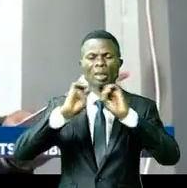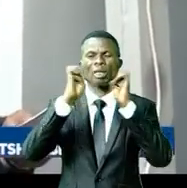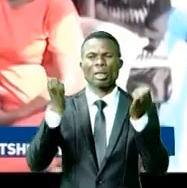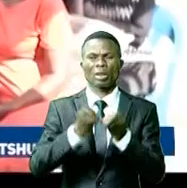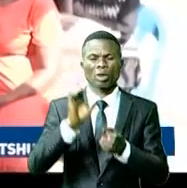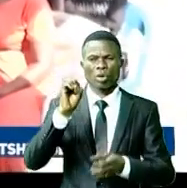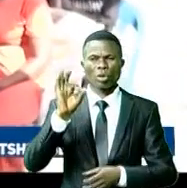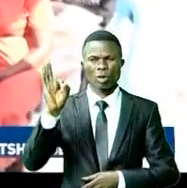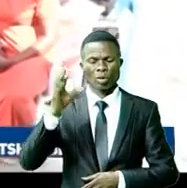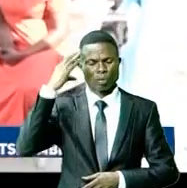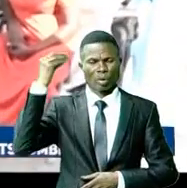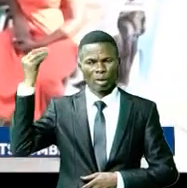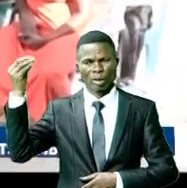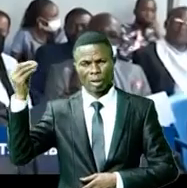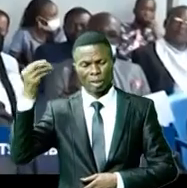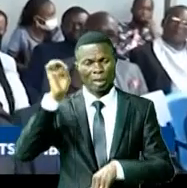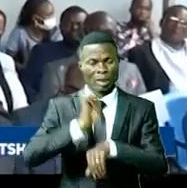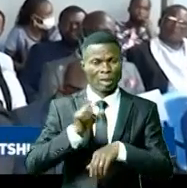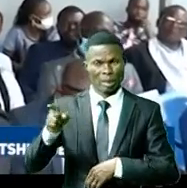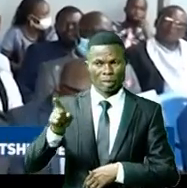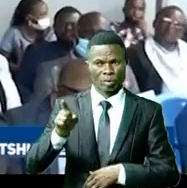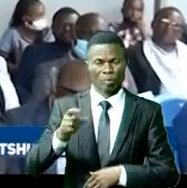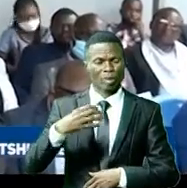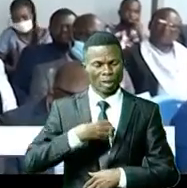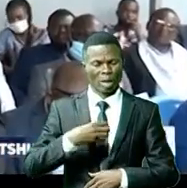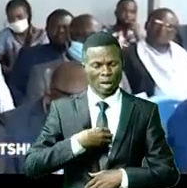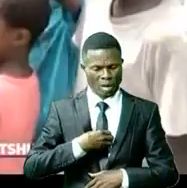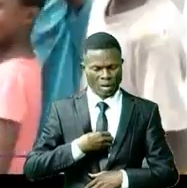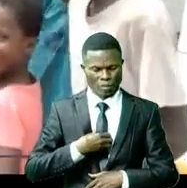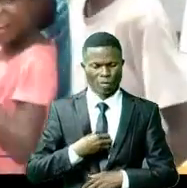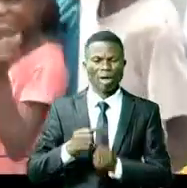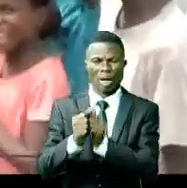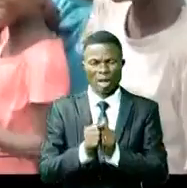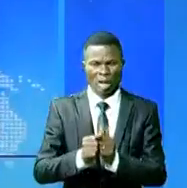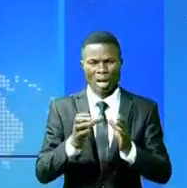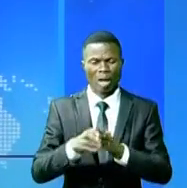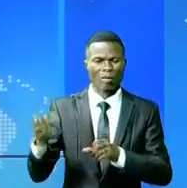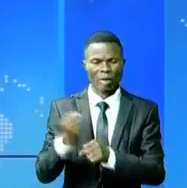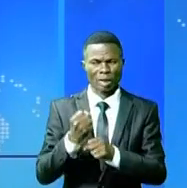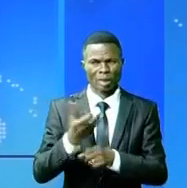Office Espérel. Pour cette église, la foi doit être accompagnée par l'acte.